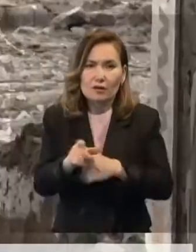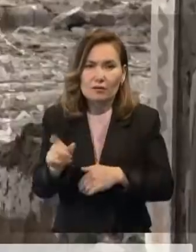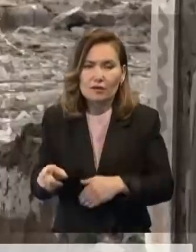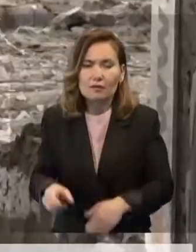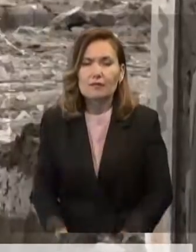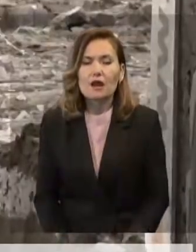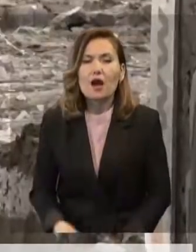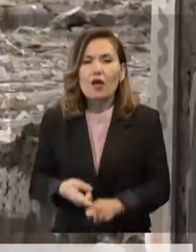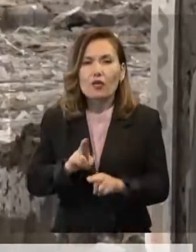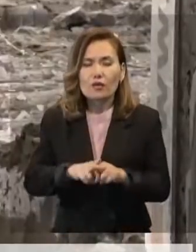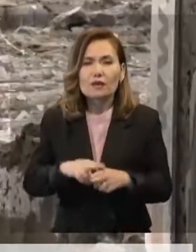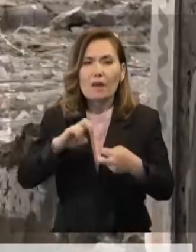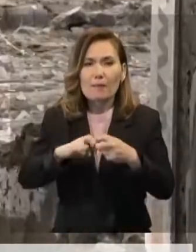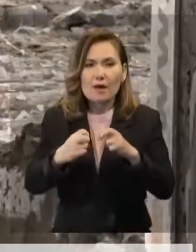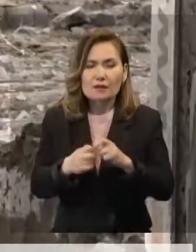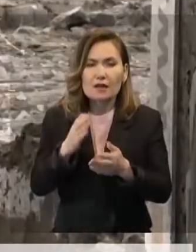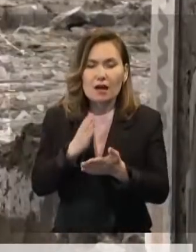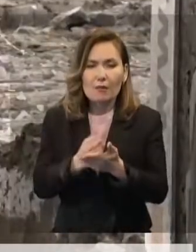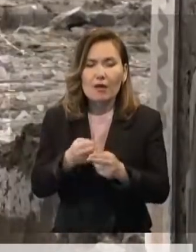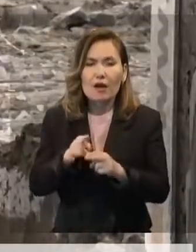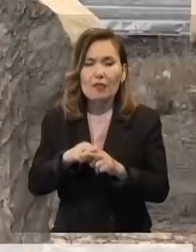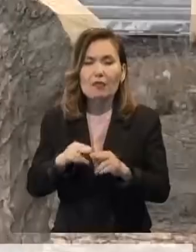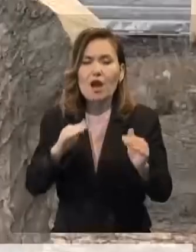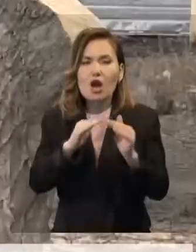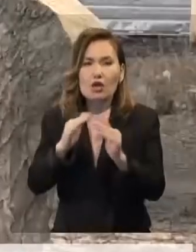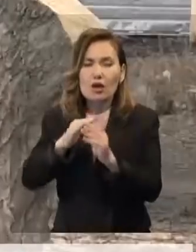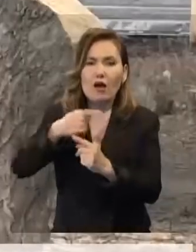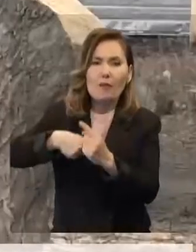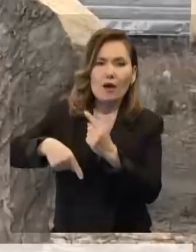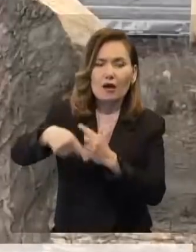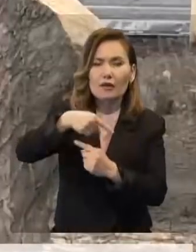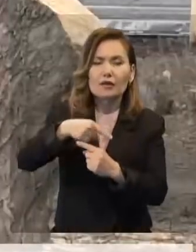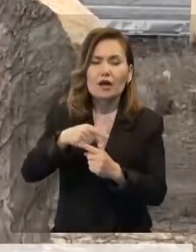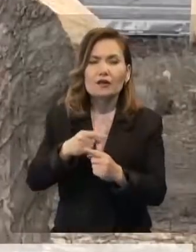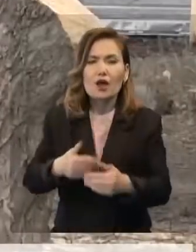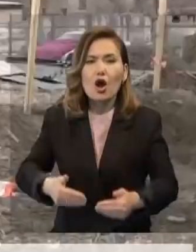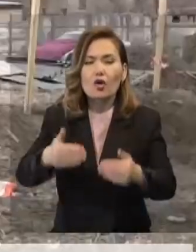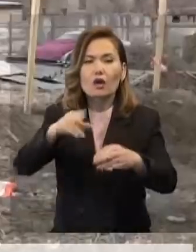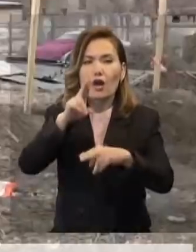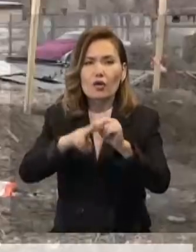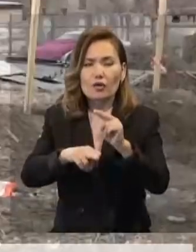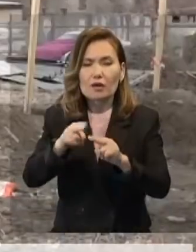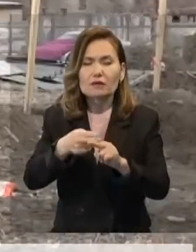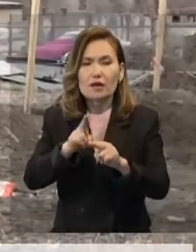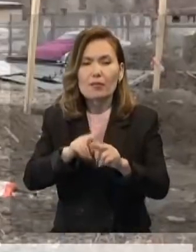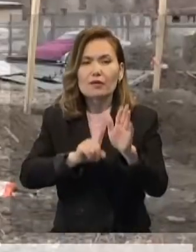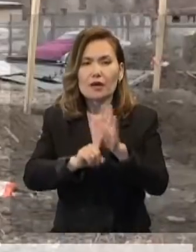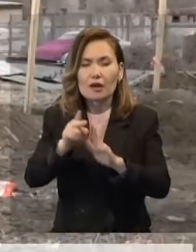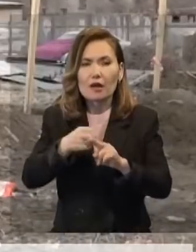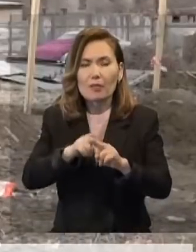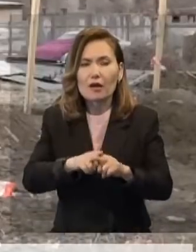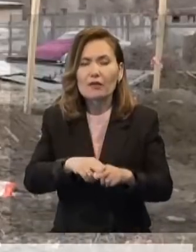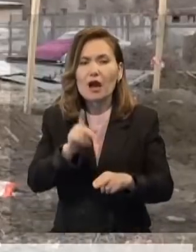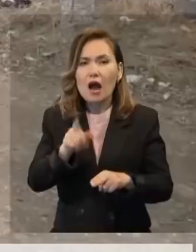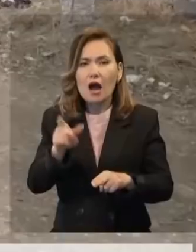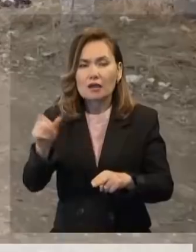Тұрғындарды тағы бір мәселе мазалайды. Қазір үйлердің маңайы қоршалып, құрылысқа дайындық басталды. Маңдағы 1000 шаршы метрлік аумақ жеке тұлғаның